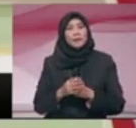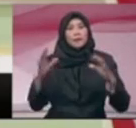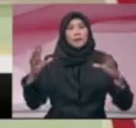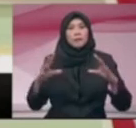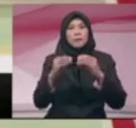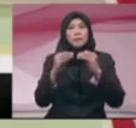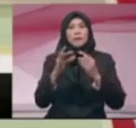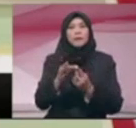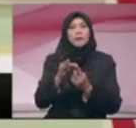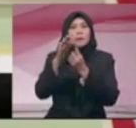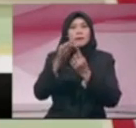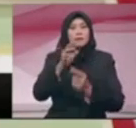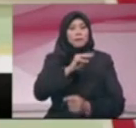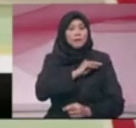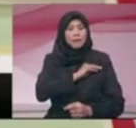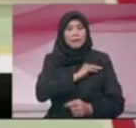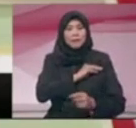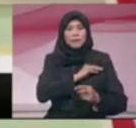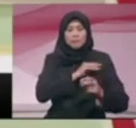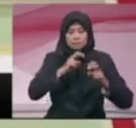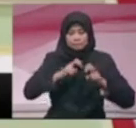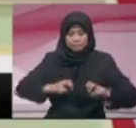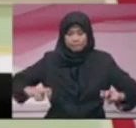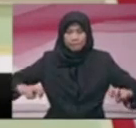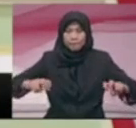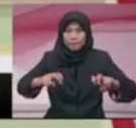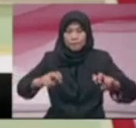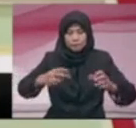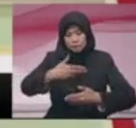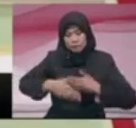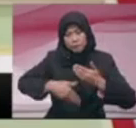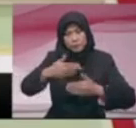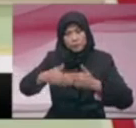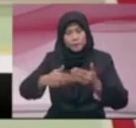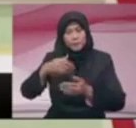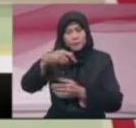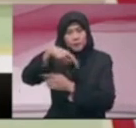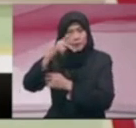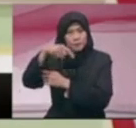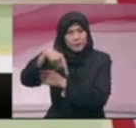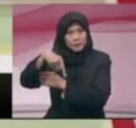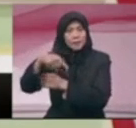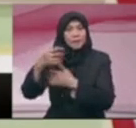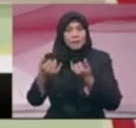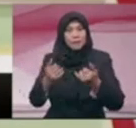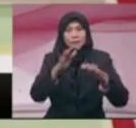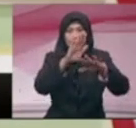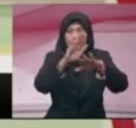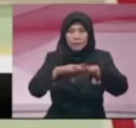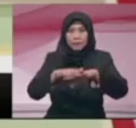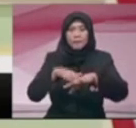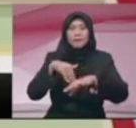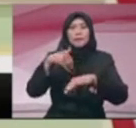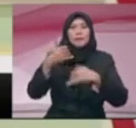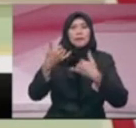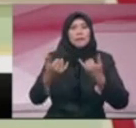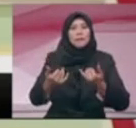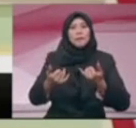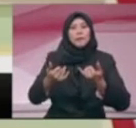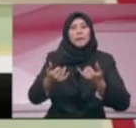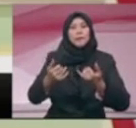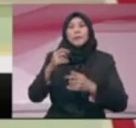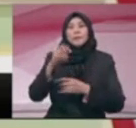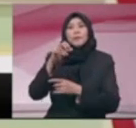mesyuarat khas menteri-menteri mengenai pelaksanaan PKP ini telah memanggil Suruhanjaya Penerbangan